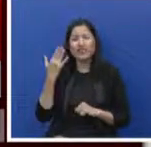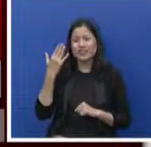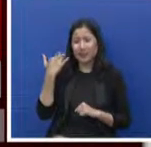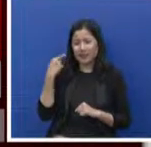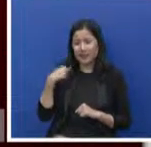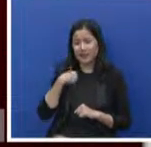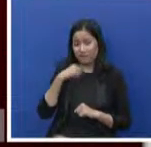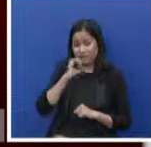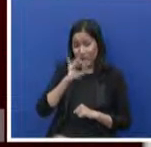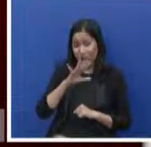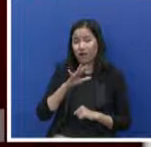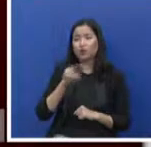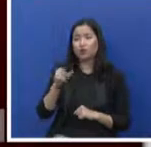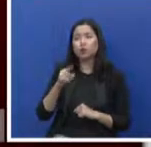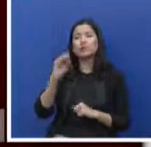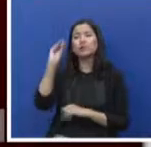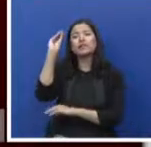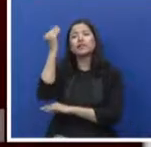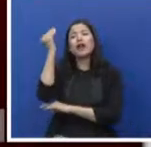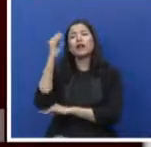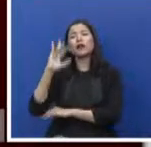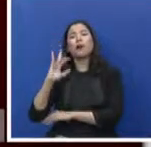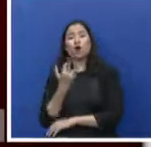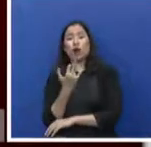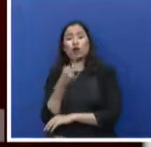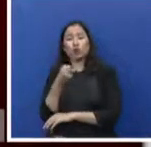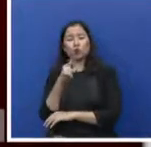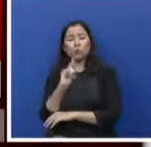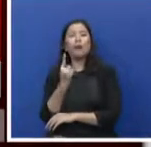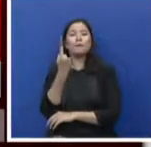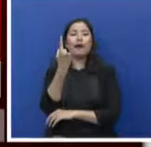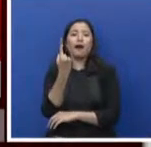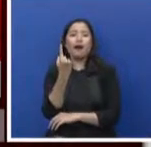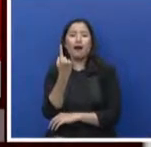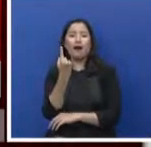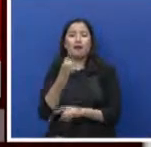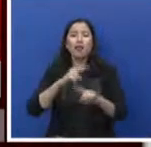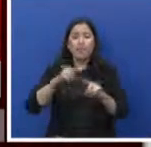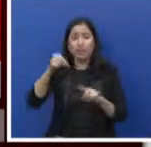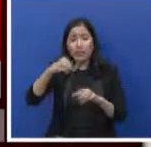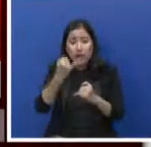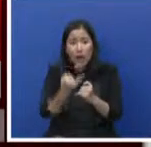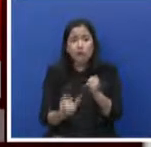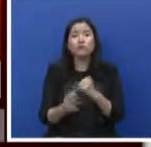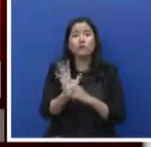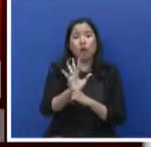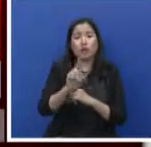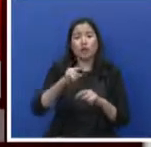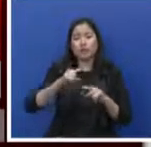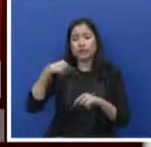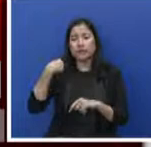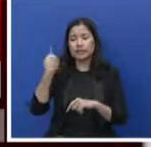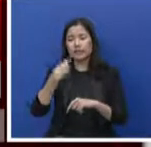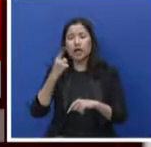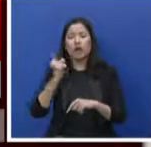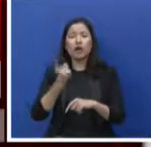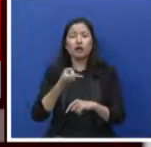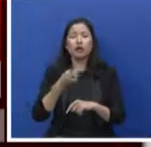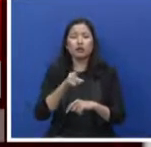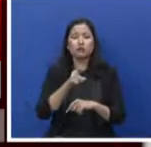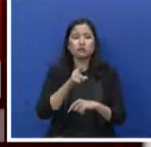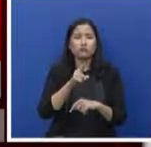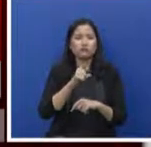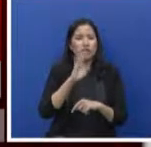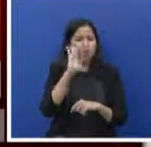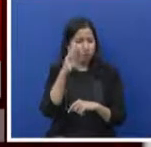kami sebutkan adalah yang di Jakarta Kemayoran ini baru pertama, tapi bukan berarti ini yang terakhir, karena kami juga nggak melaksanakan hanya satu weekend